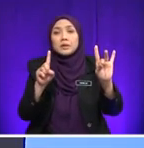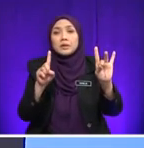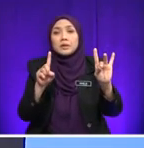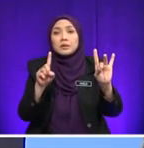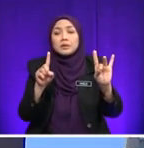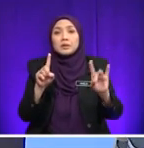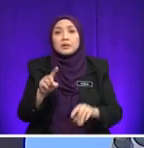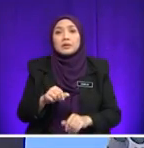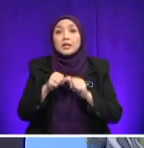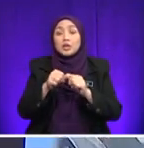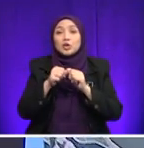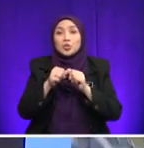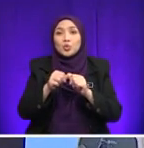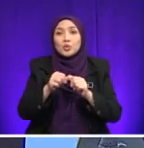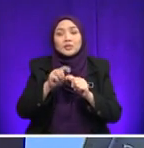oke